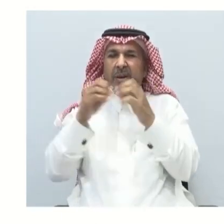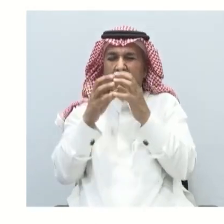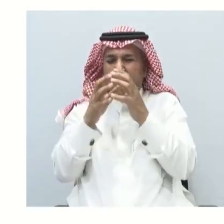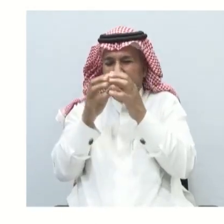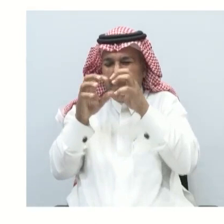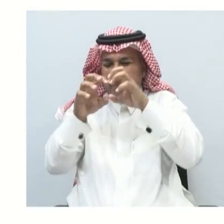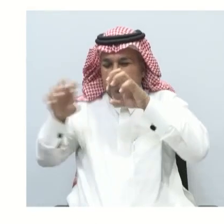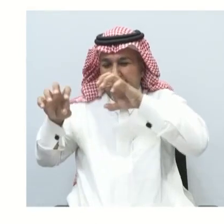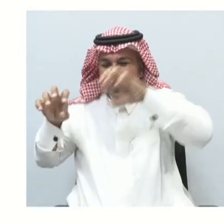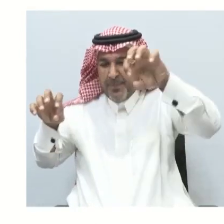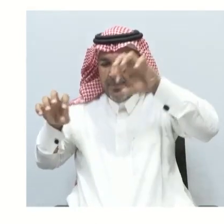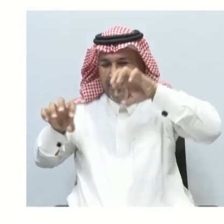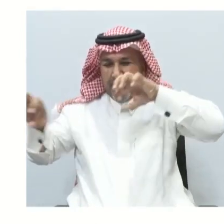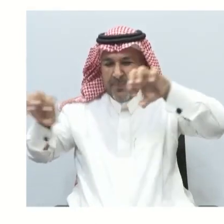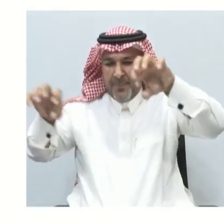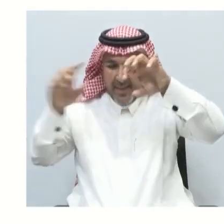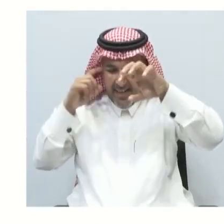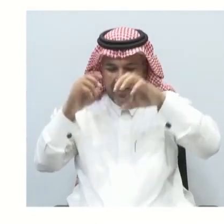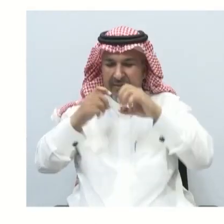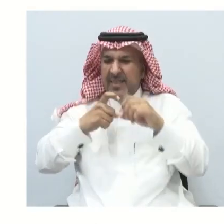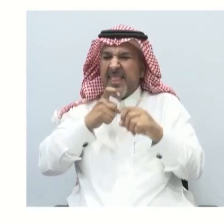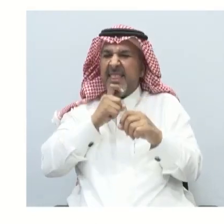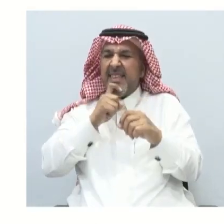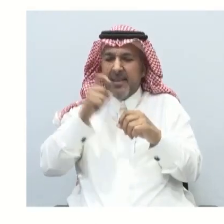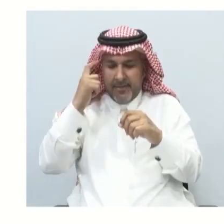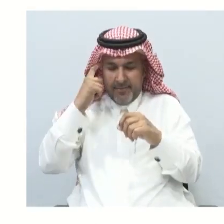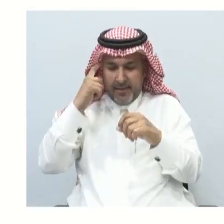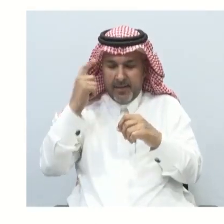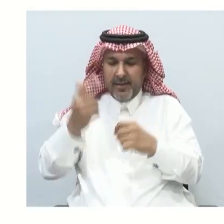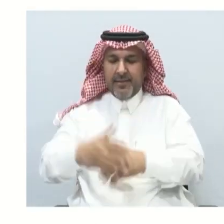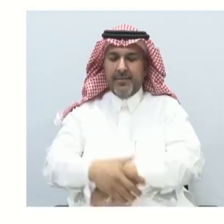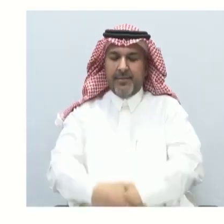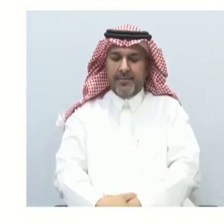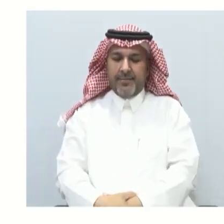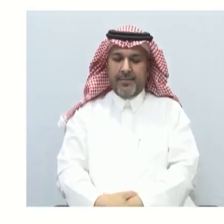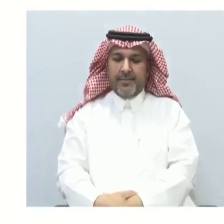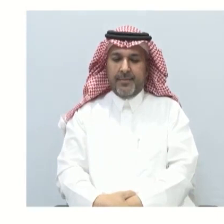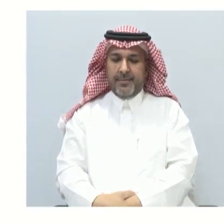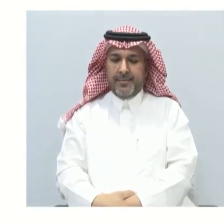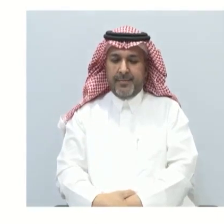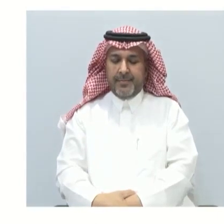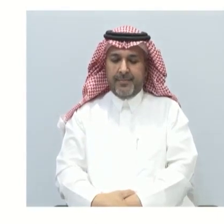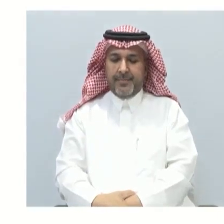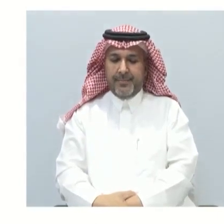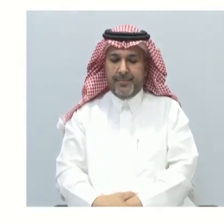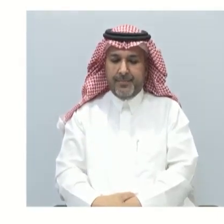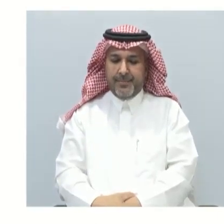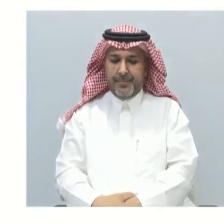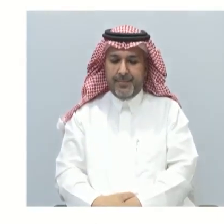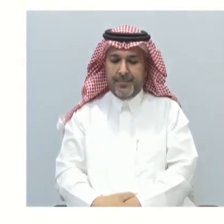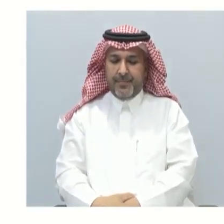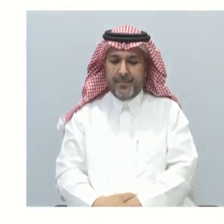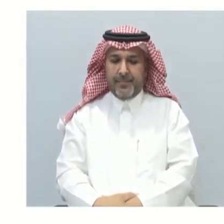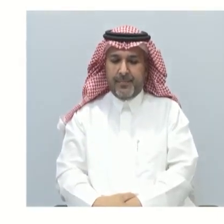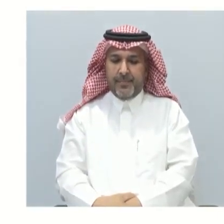مره ابتعدت بس انها صاعده يصير ضعيف فمثل هذه كانه عكسي ضعيف يعني بهذا الشكل وهنا انت ما